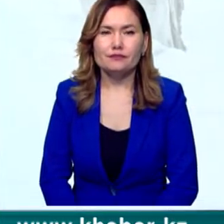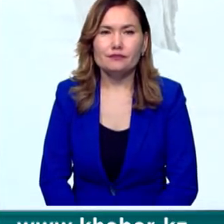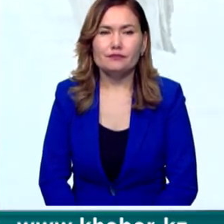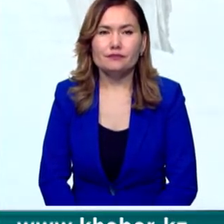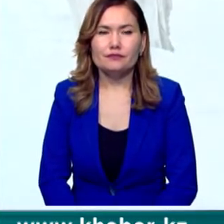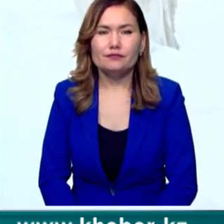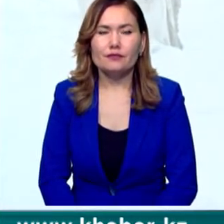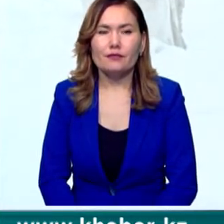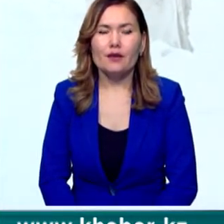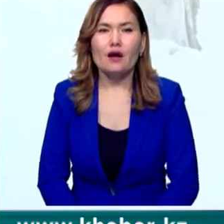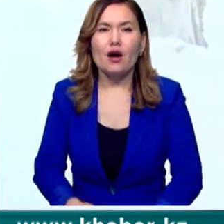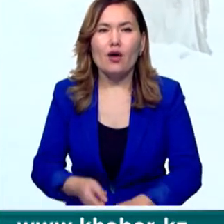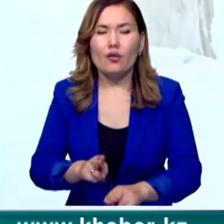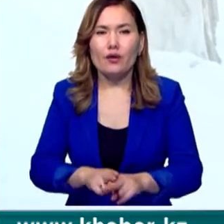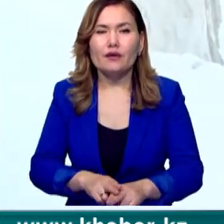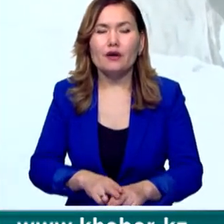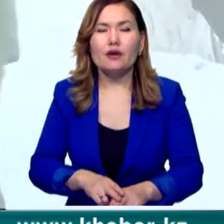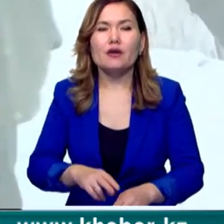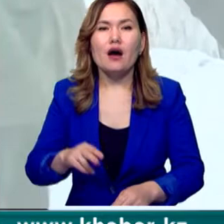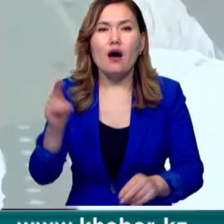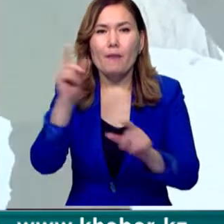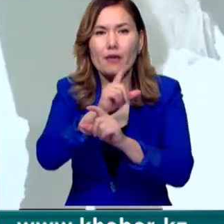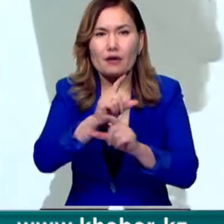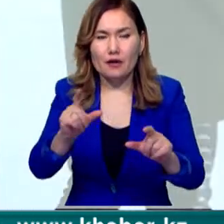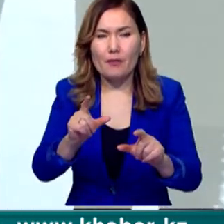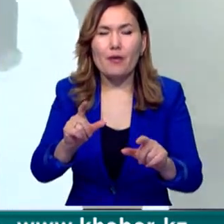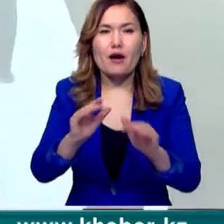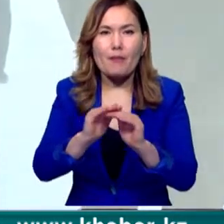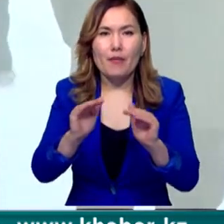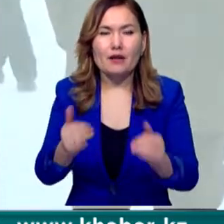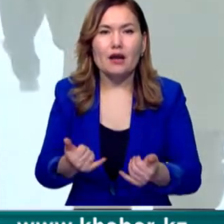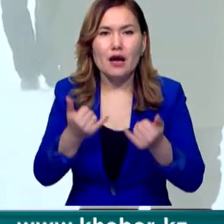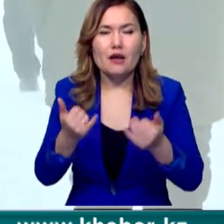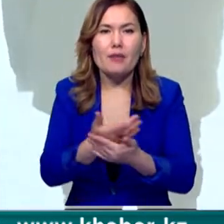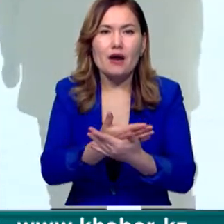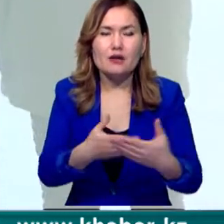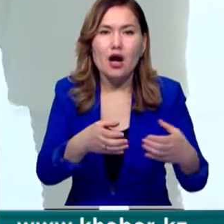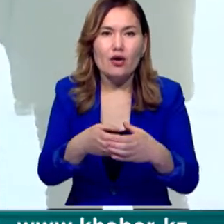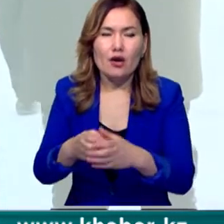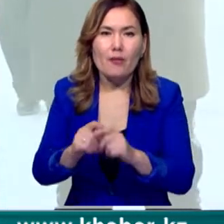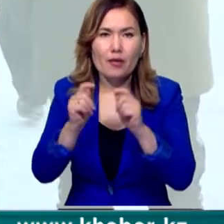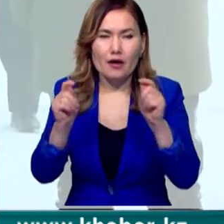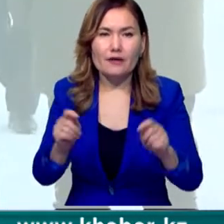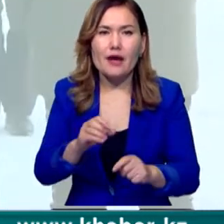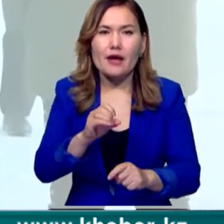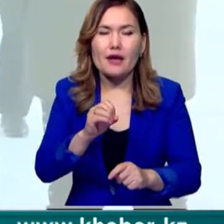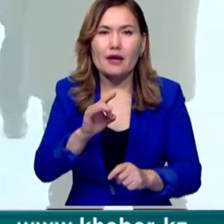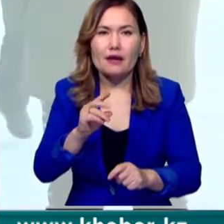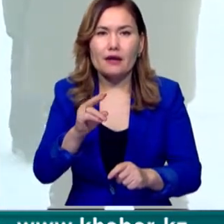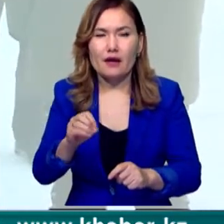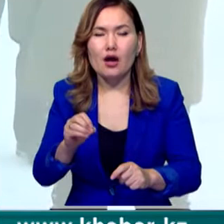Мағжан Жұмабаев атындағы нөмірі 30-шы гимназиясында түрлі клубтар ашылды. Яғни олардың ішінде әрине еріктілер клубы да ашылды. Ол